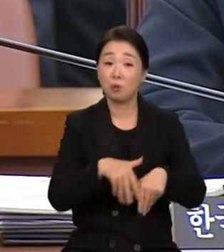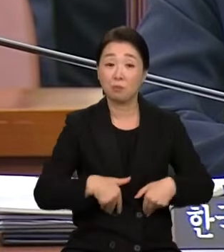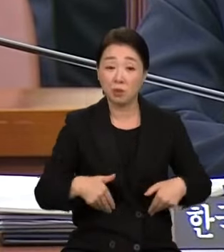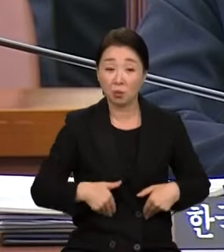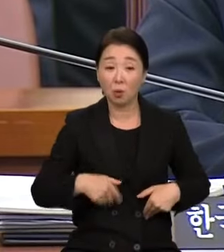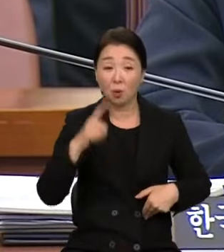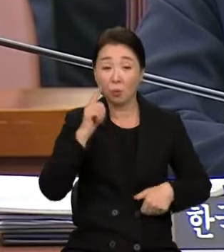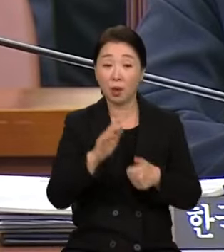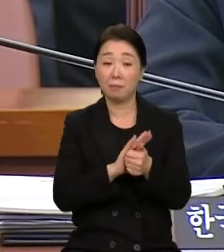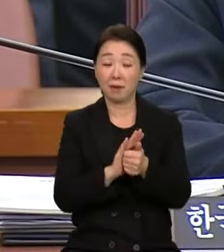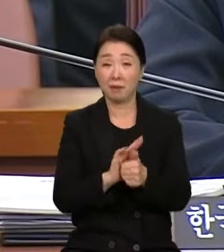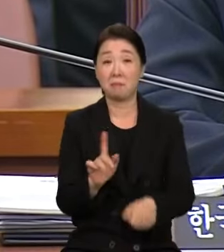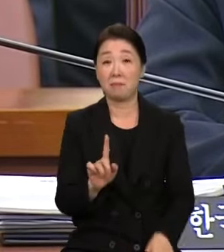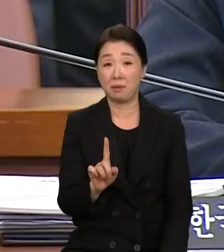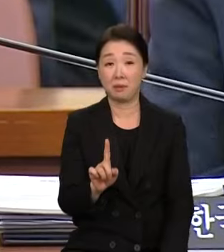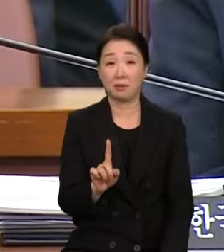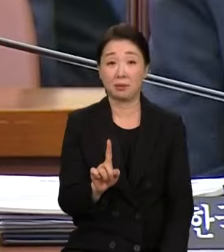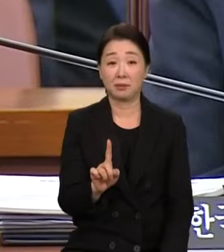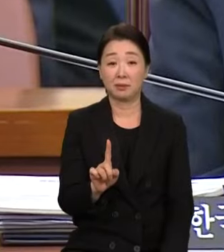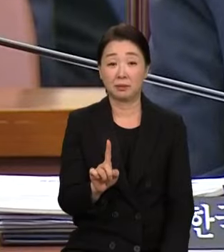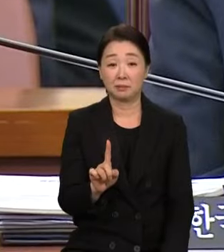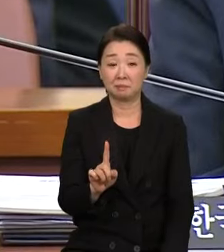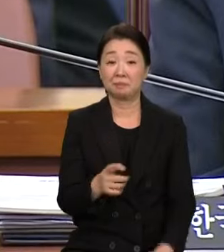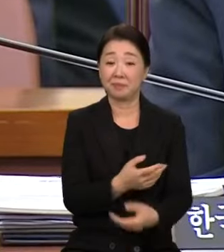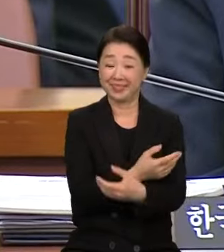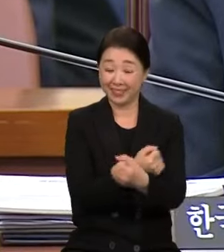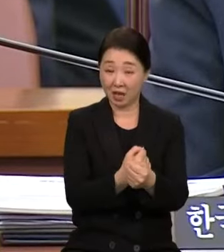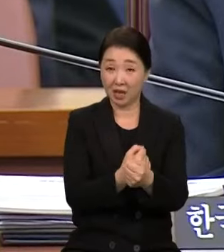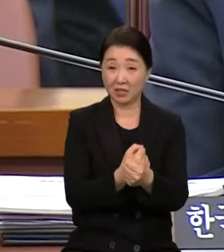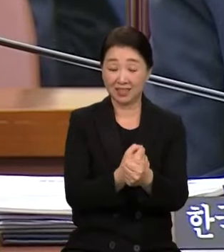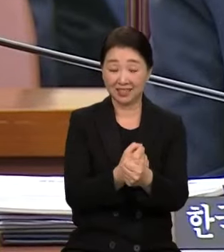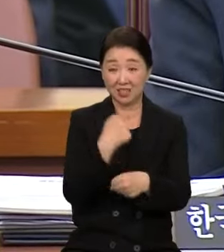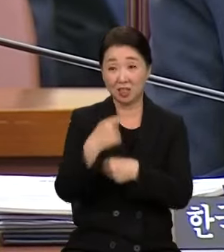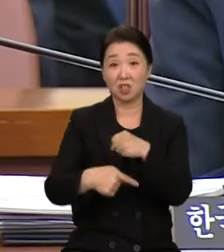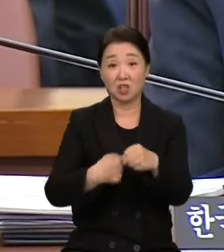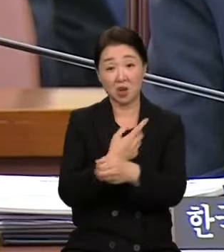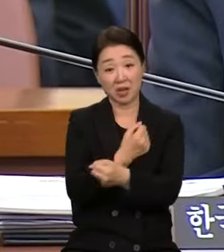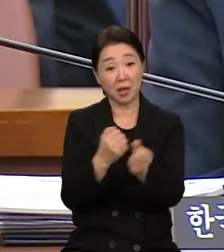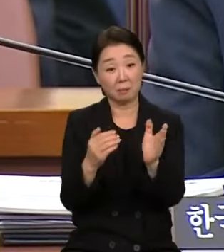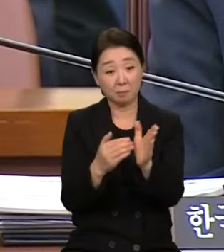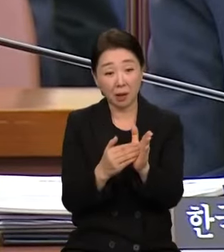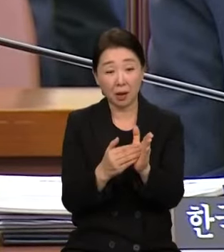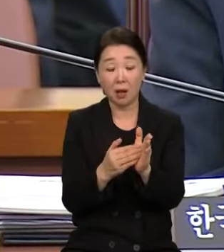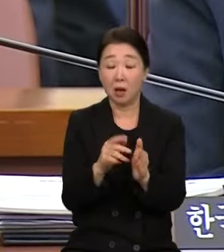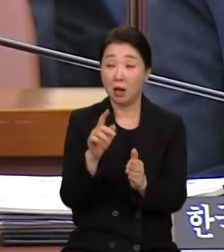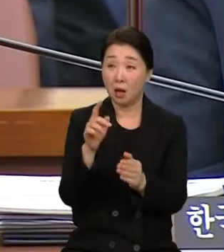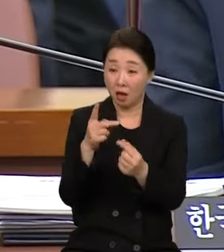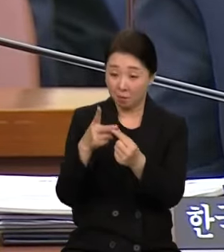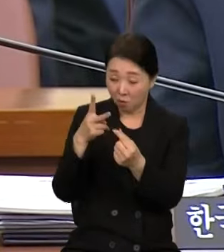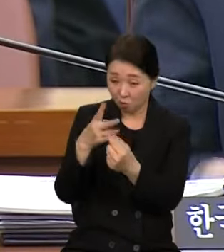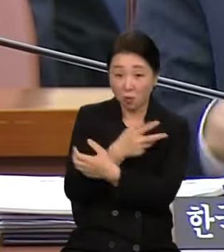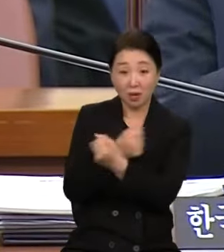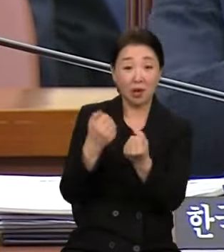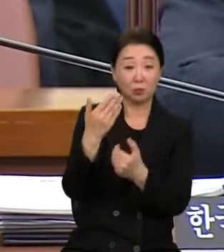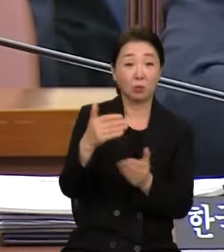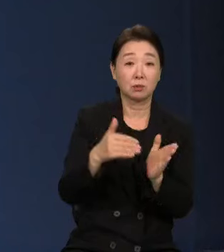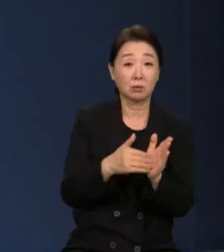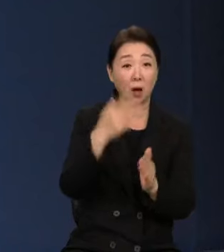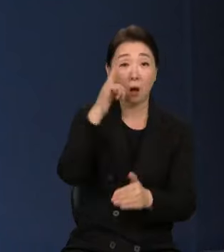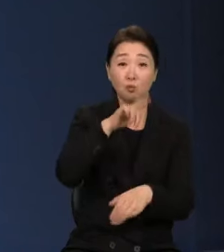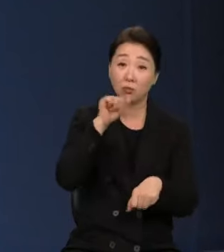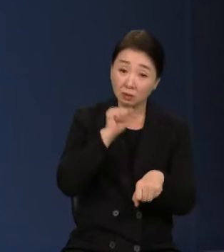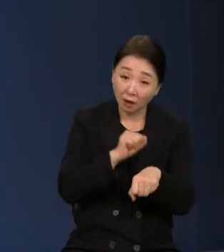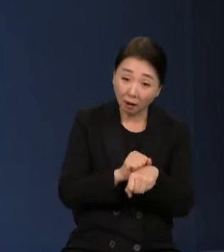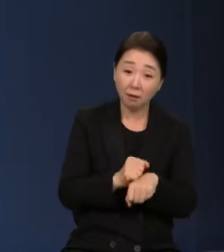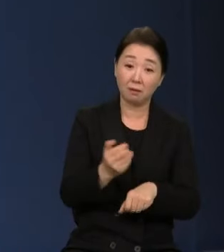크게 우리가 배려를 해 드릴 수 있는게 계약들이 1년 갱신이라 우리가 두 번이나 갱신을 했습니다 한국어 굉장히